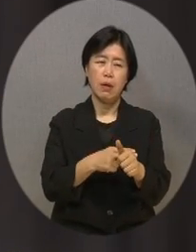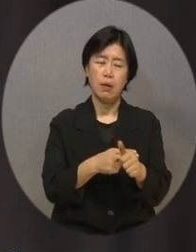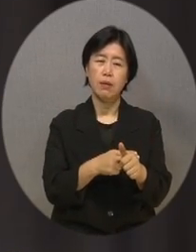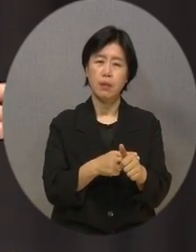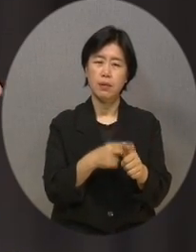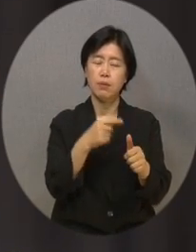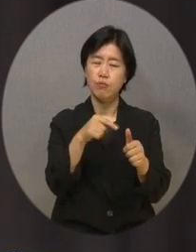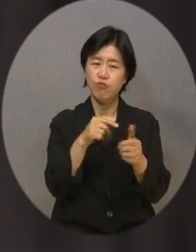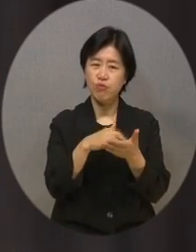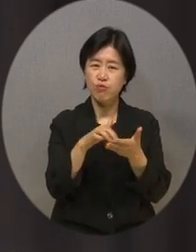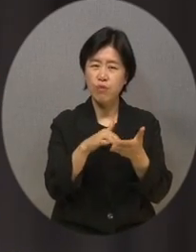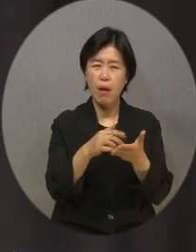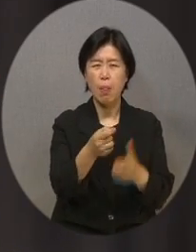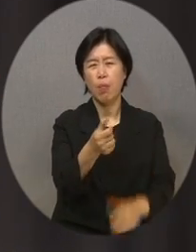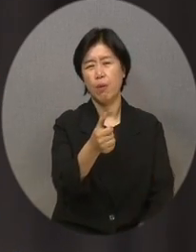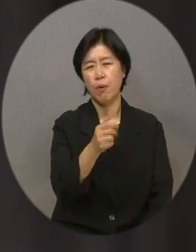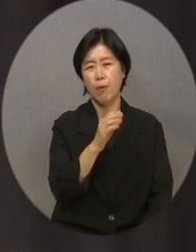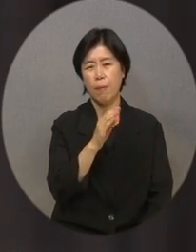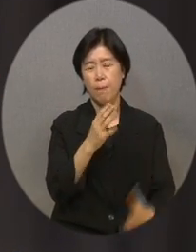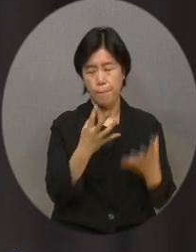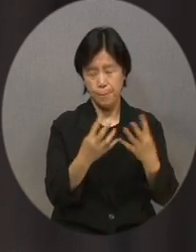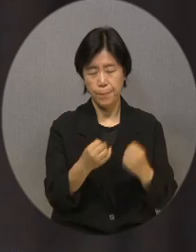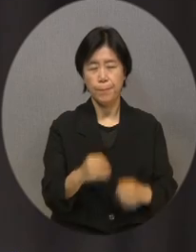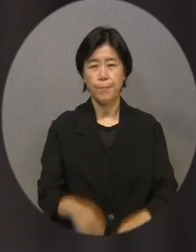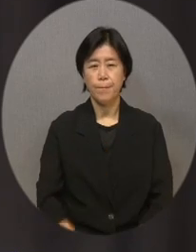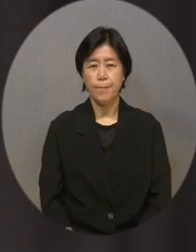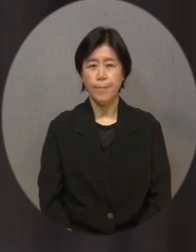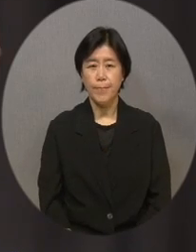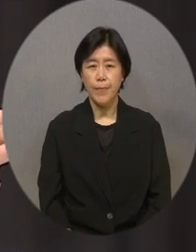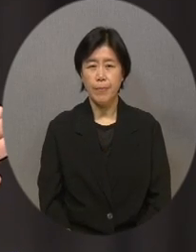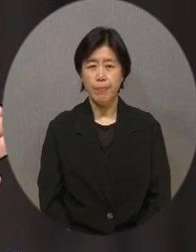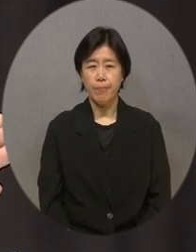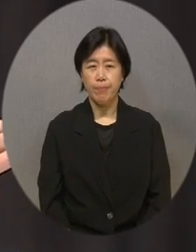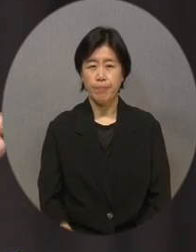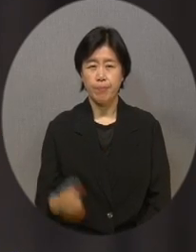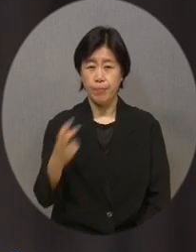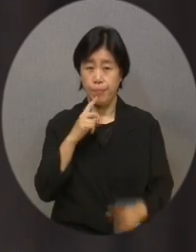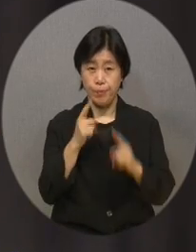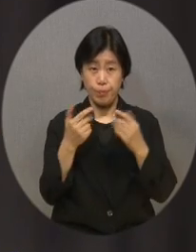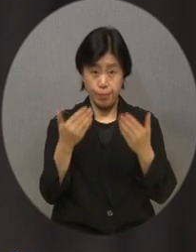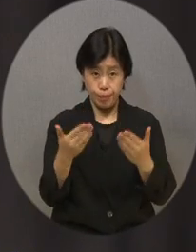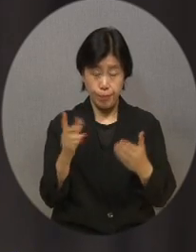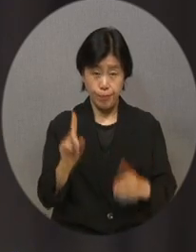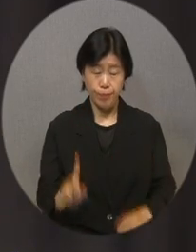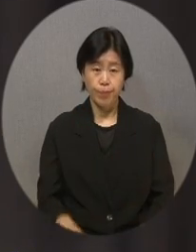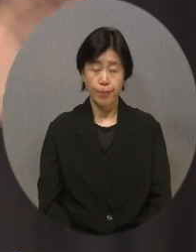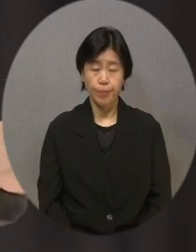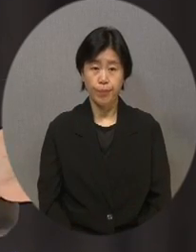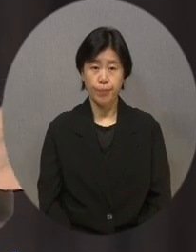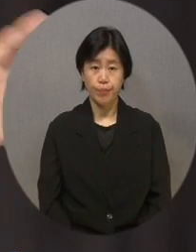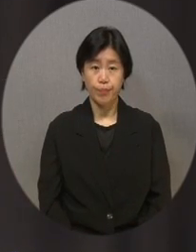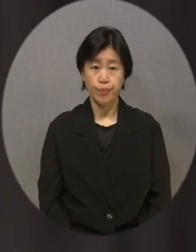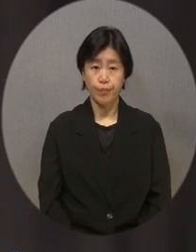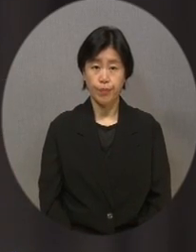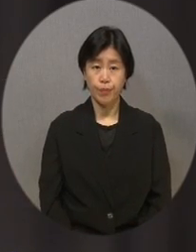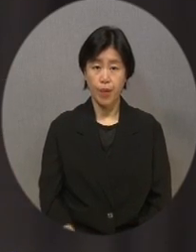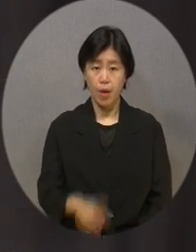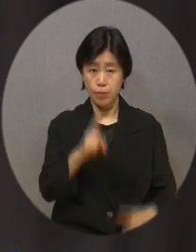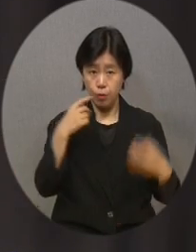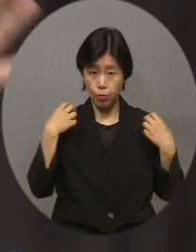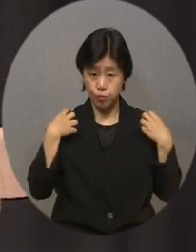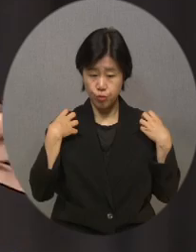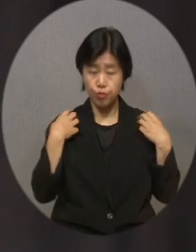이제 뭐 이건 논외이긴 합니다만은 다시 말씀드리지만 이 공공 의대와 또 이